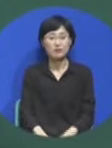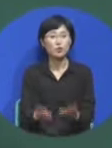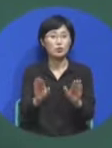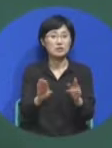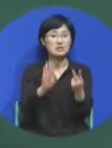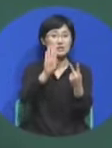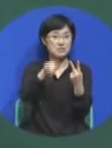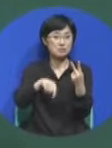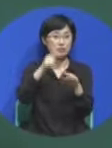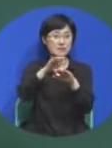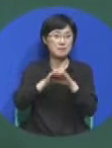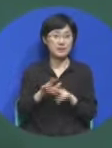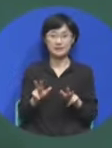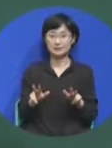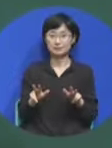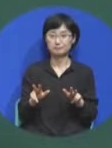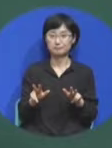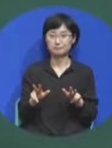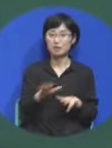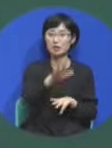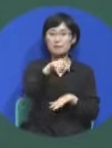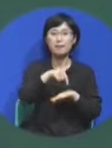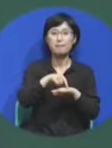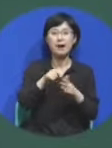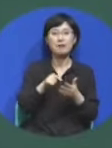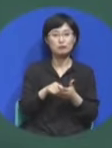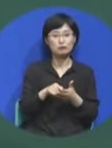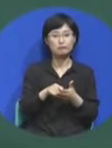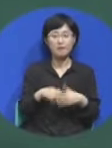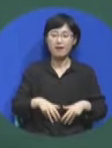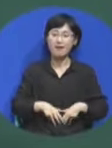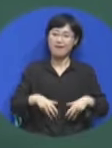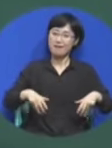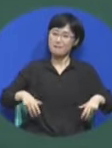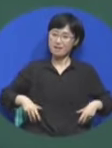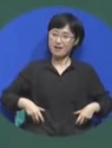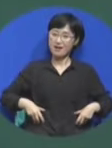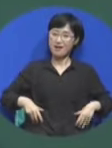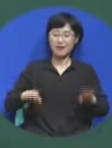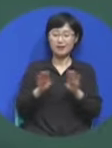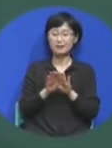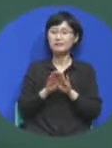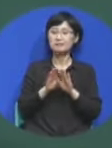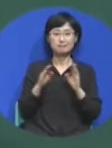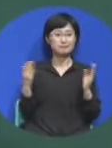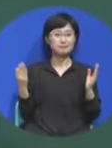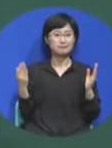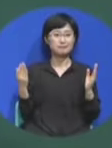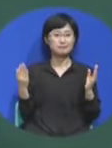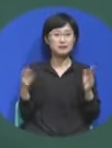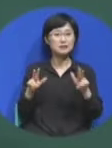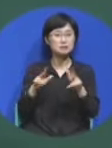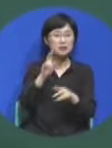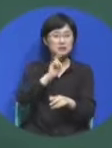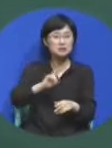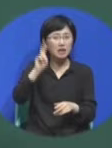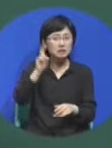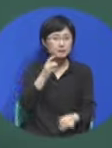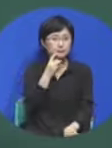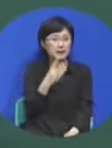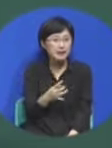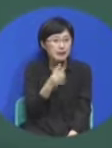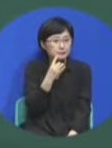자, 오늘 2부 예배 이 시간에는 여러분 마음을 좀 푸근하게 확 여시고 정말 오늘 그동안 찬양을 좀 혹 못하셨던